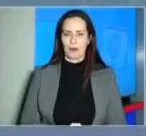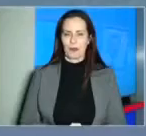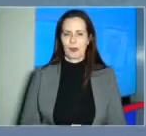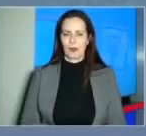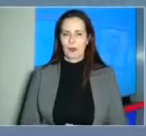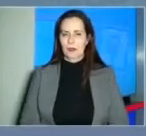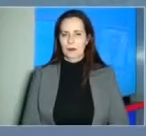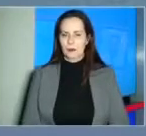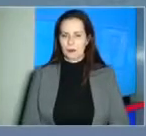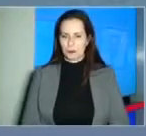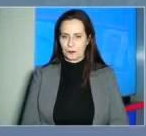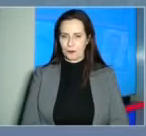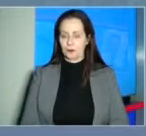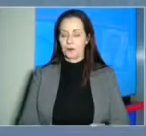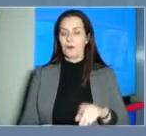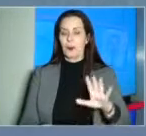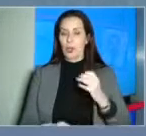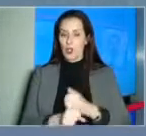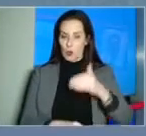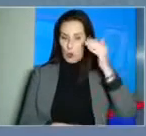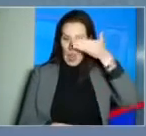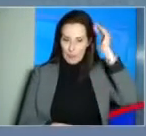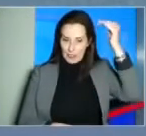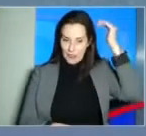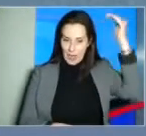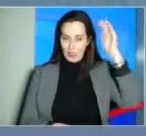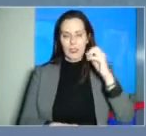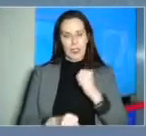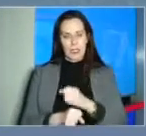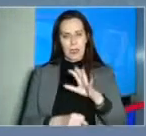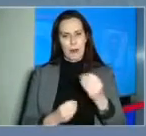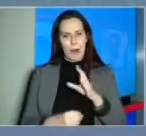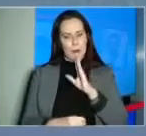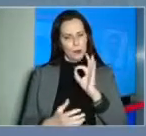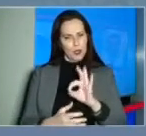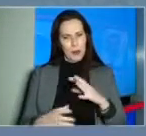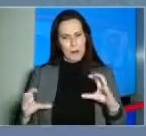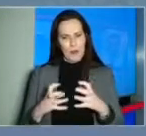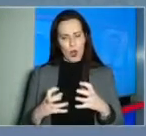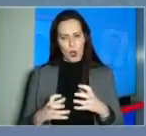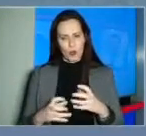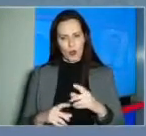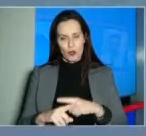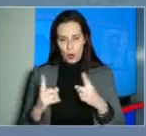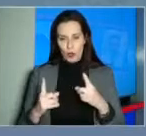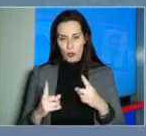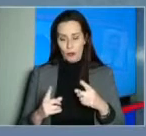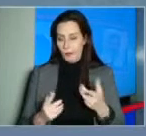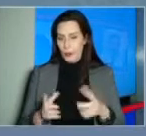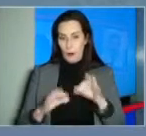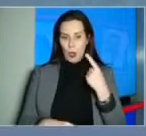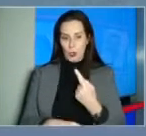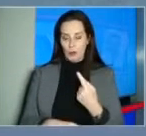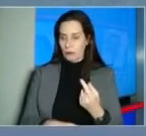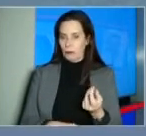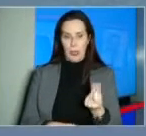ארי. המהלך של גנץ ולפיד יצר גם לא מעט בעיות עבור מפלגות אחרות שמצאו את עצמן